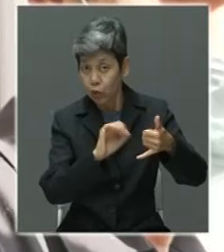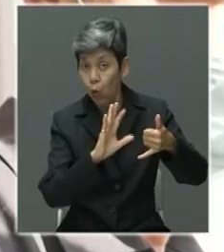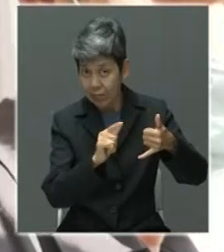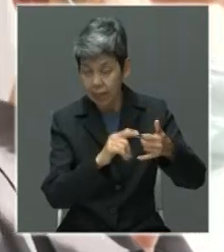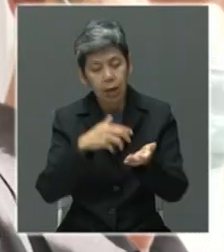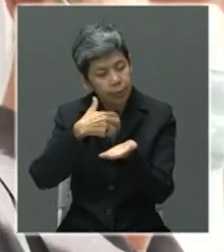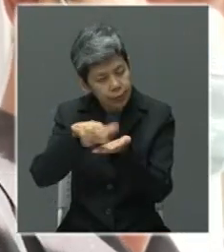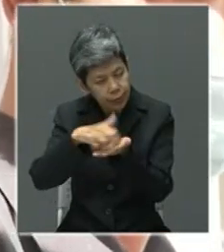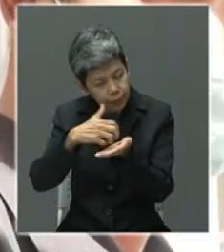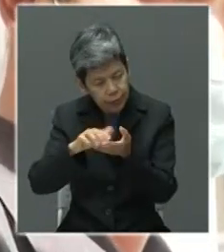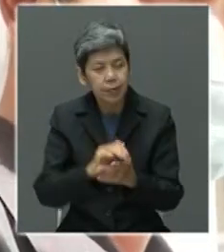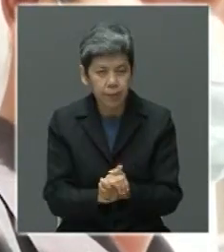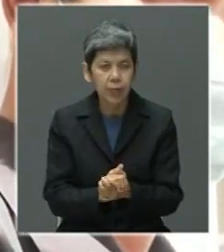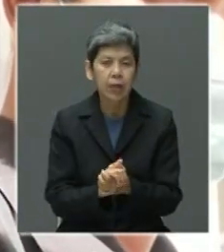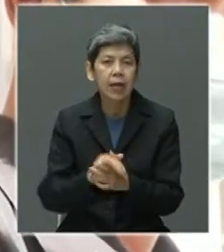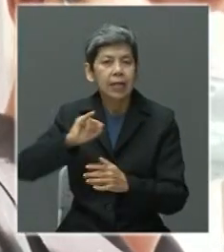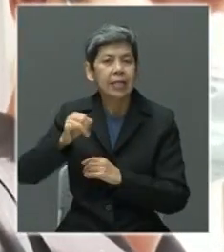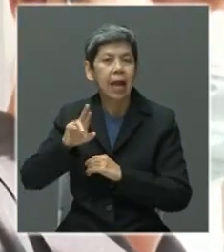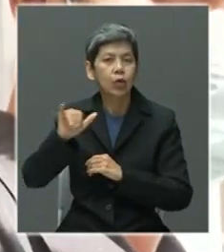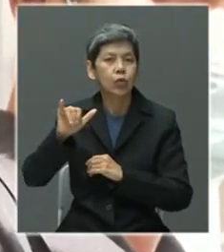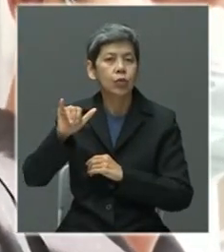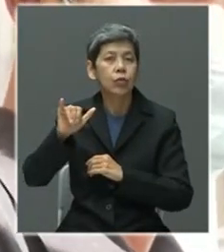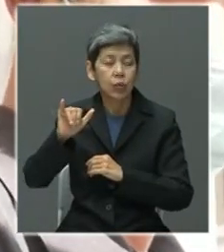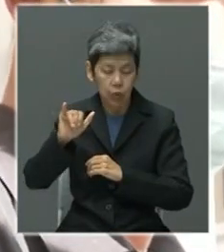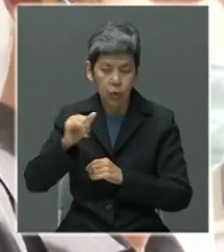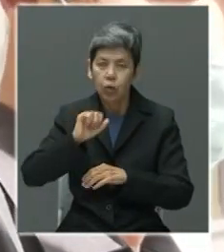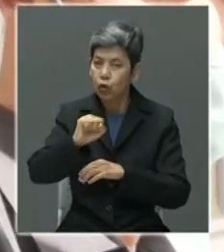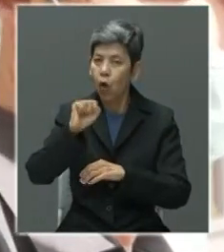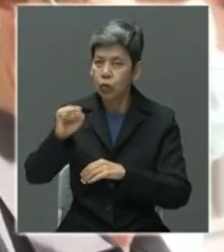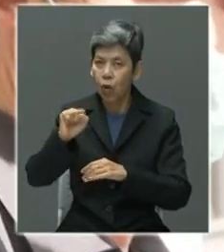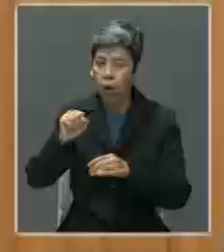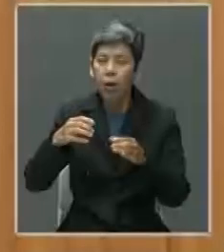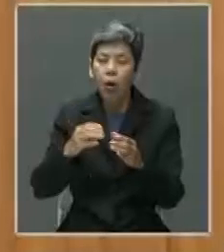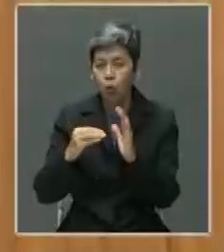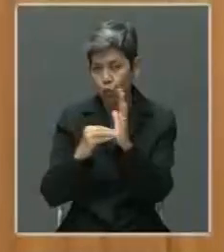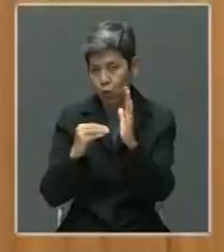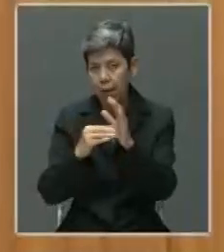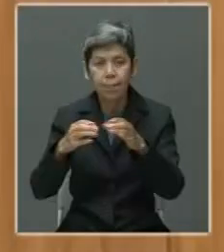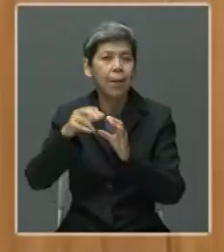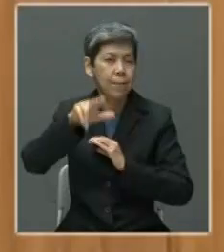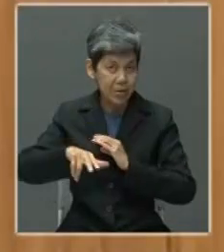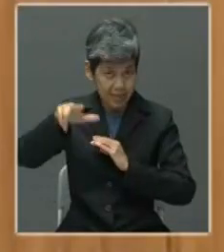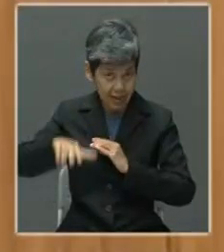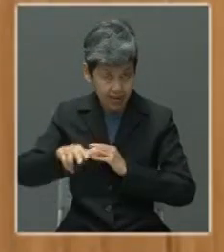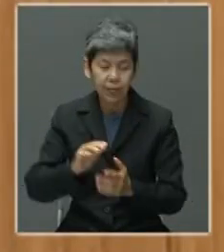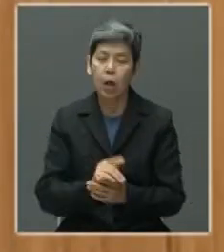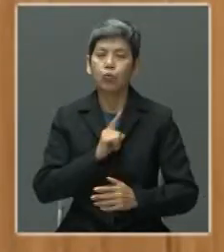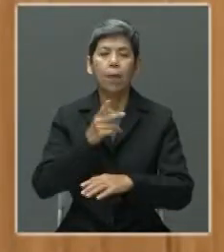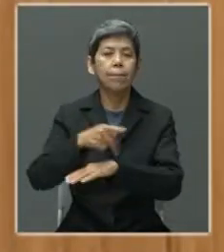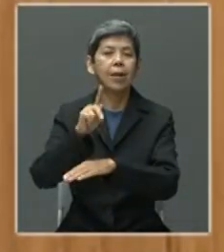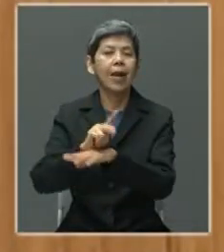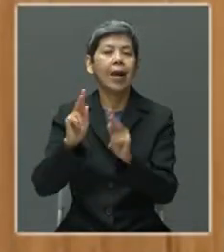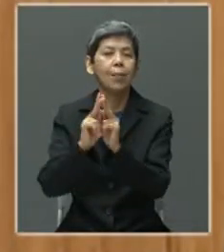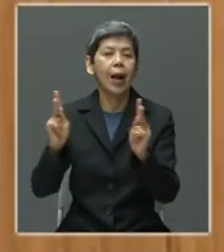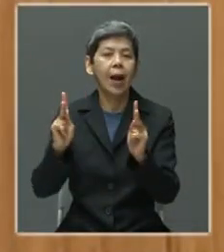ก็กล่าวถึงกรณีที่นายจิรายุห่วงทรัพย์ส.ส.ของกรุงเทพมหานครพรรคเพื่อไทยนะครับในฐานะประธานกร